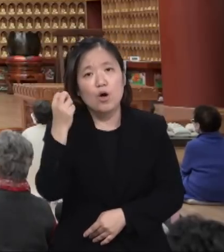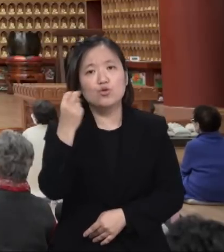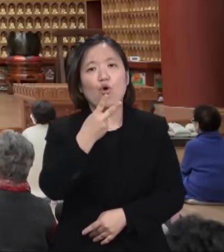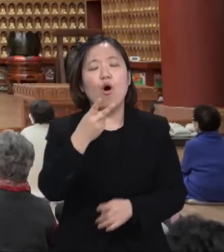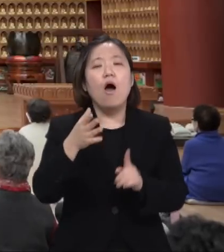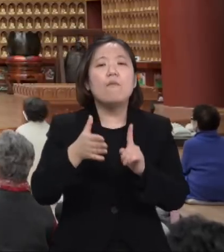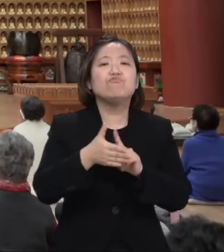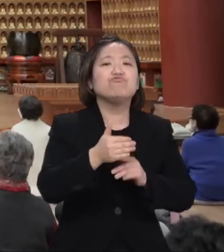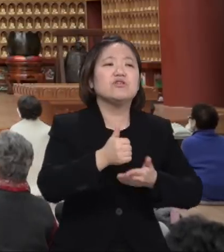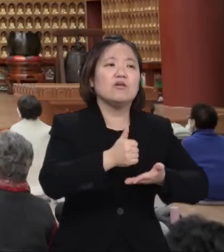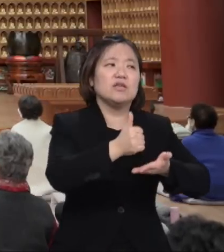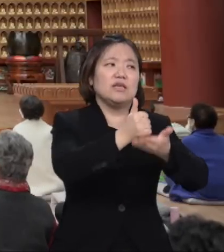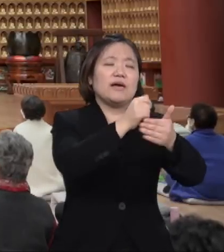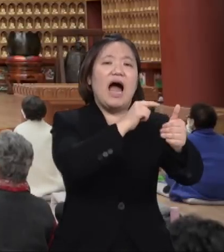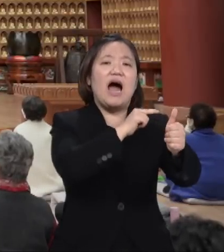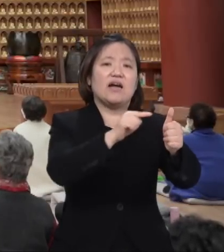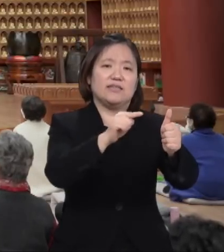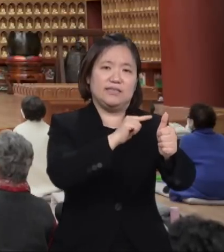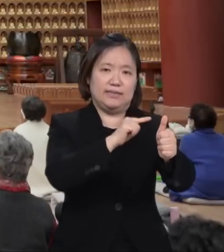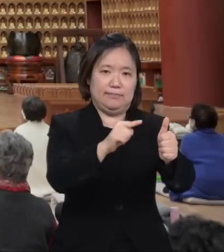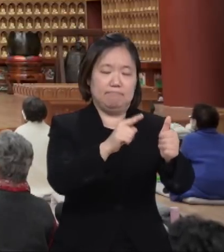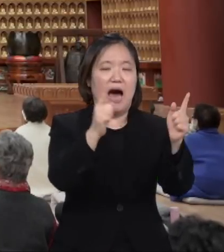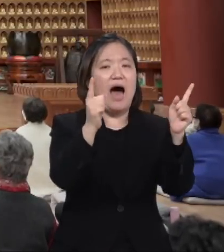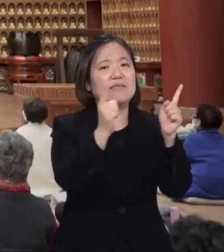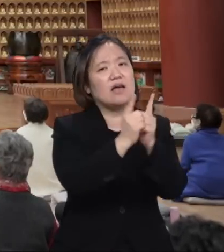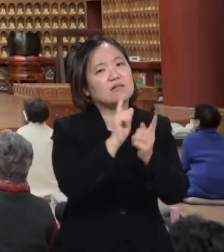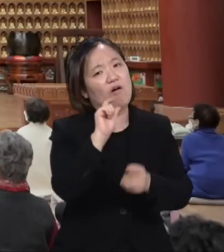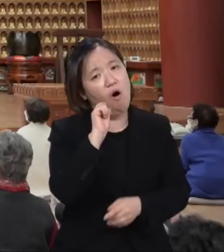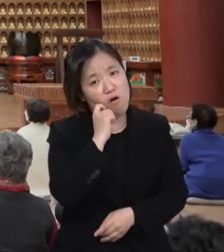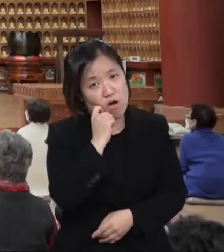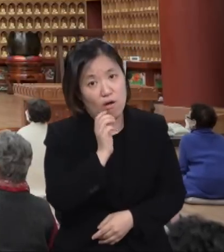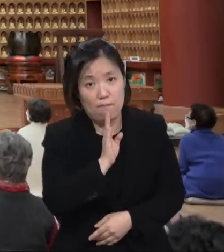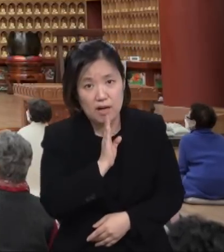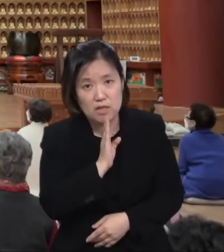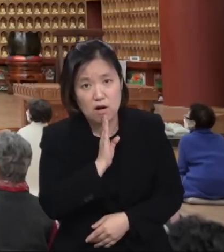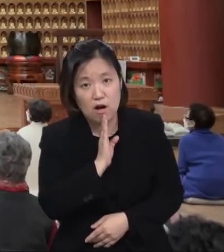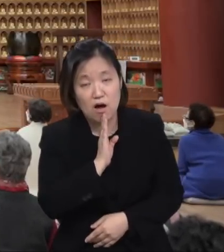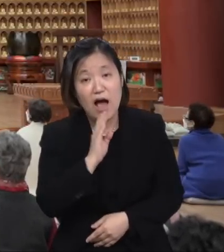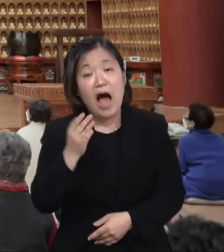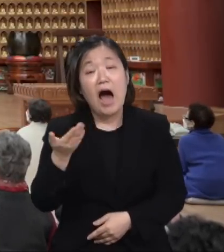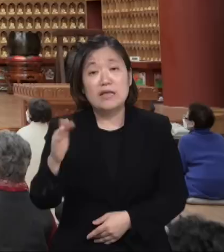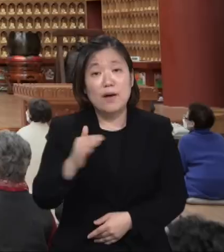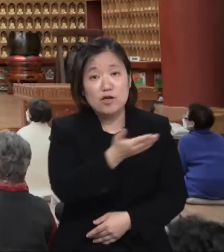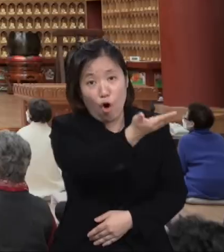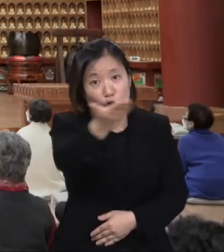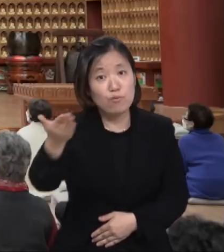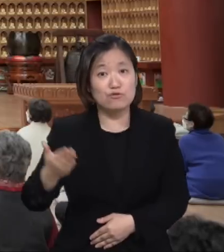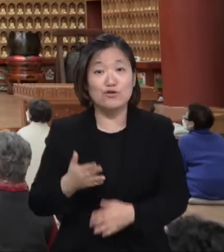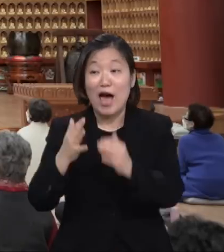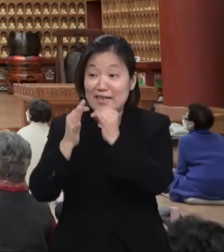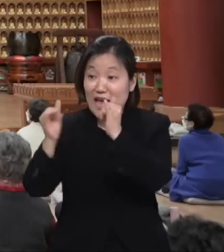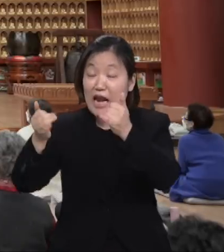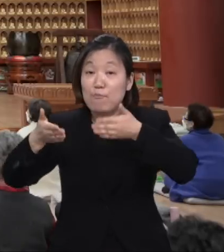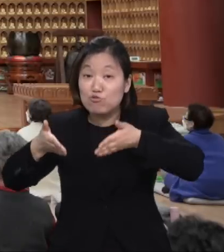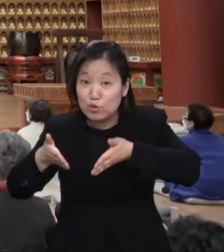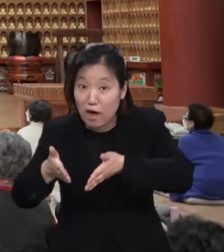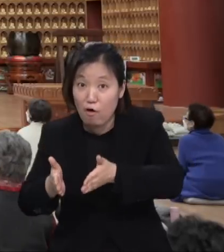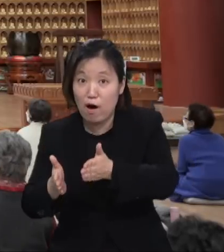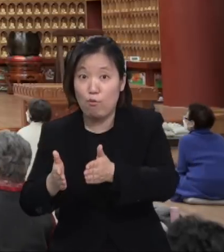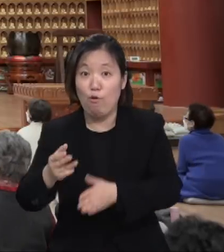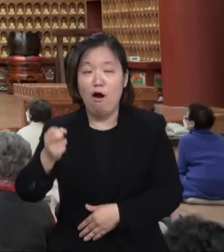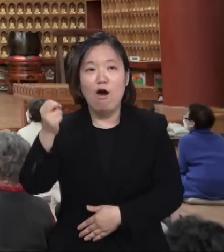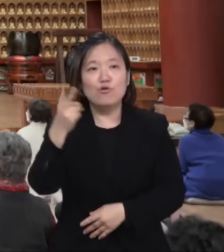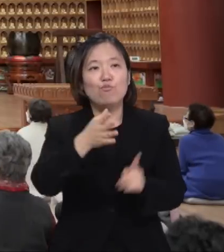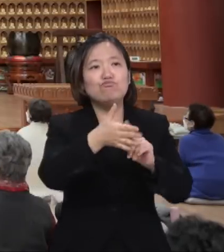부처님 법을 만나기 어렵다 근데 여러분들은 사람으로 태어났고 이렇게 부처님 법을 만나게 되었고